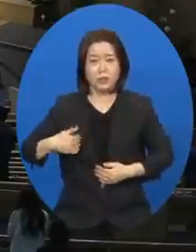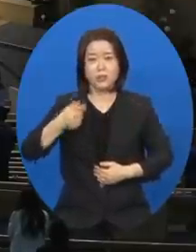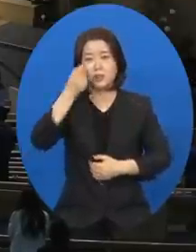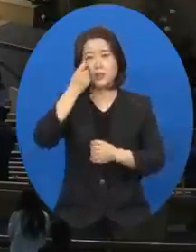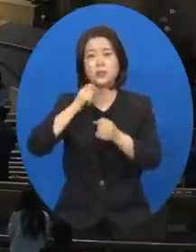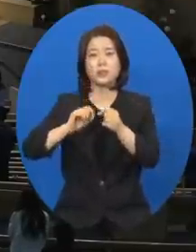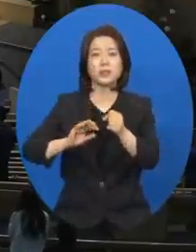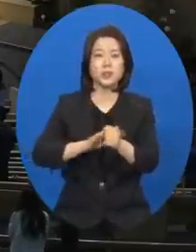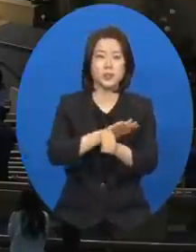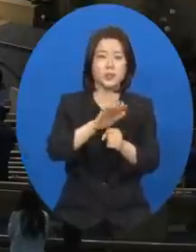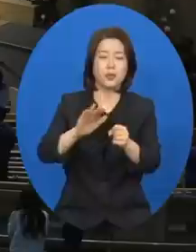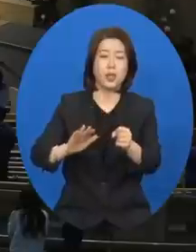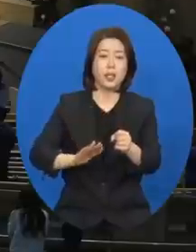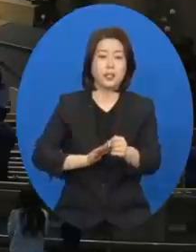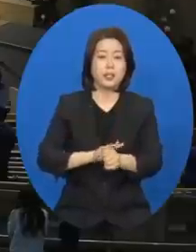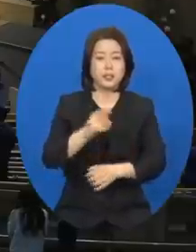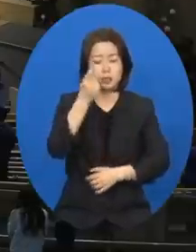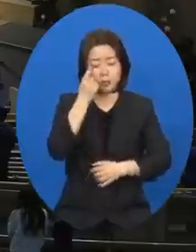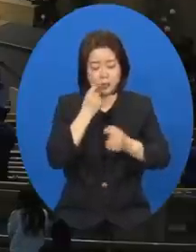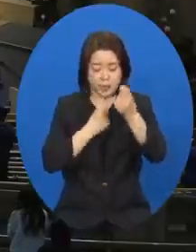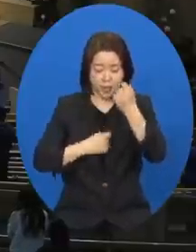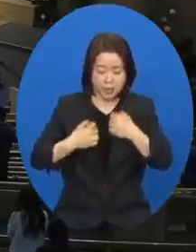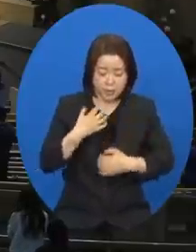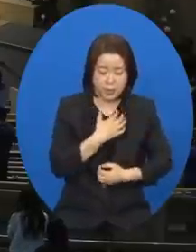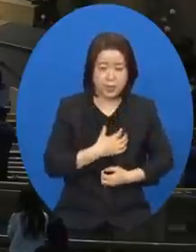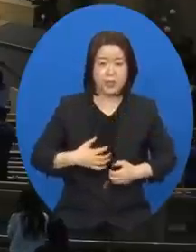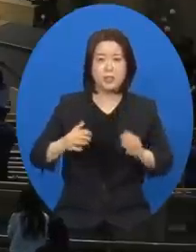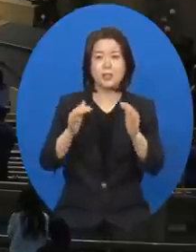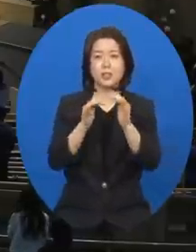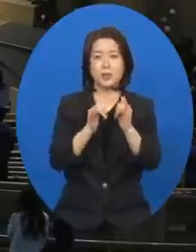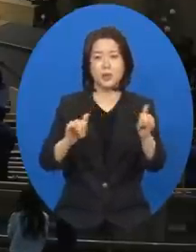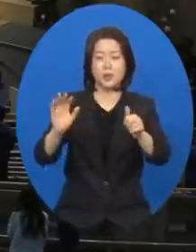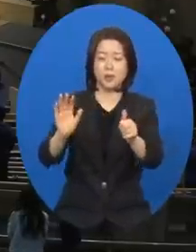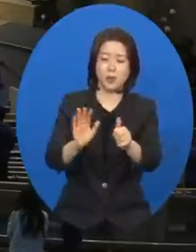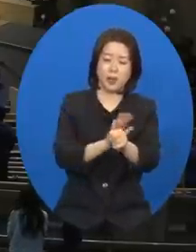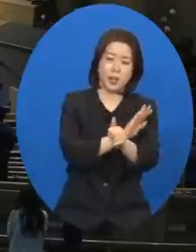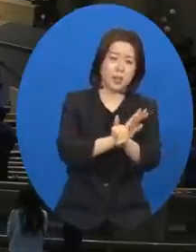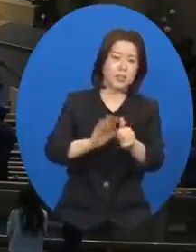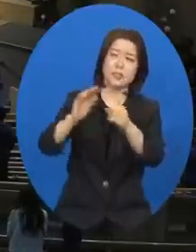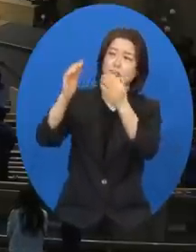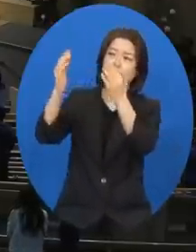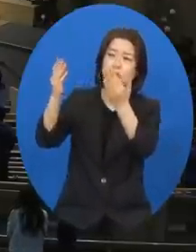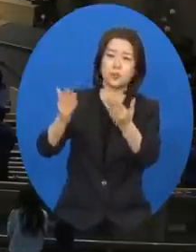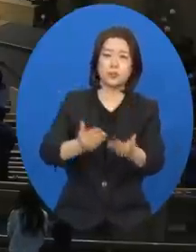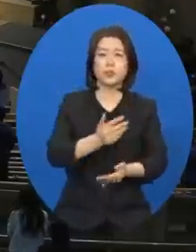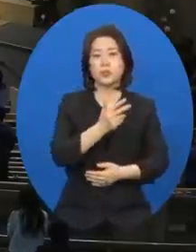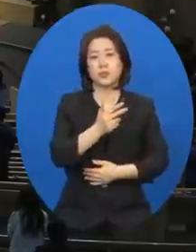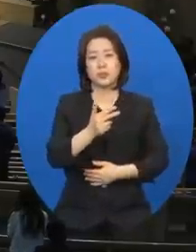슬픈 자 위로 하시.